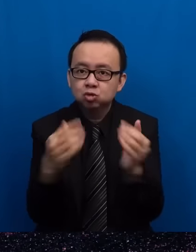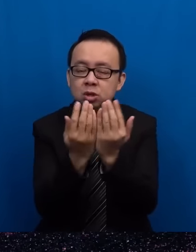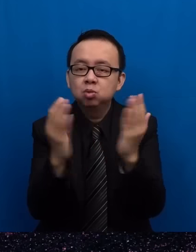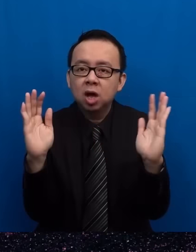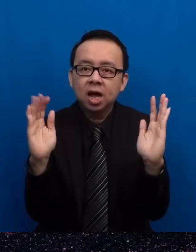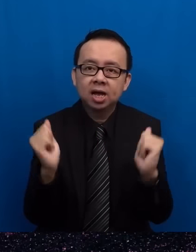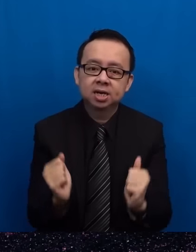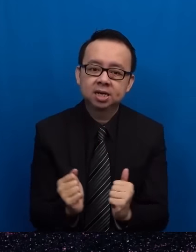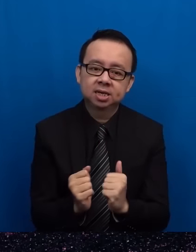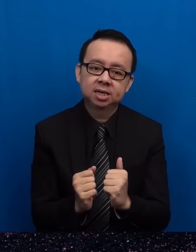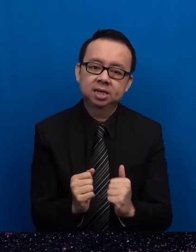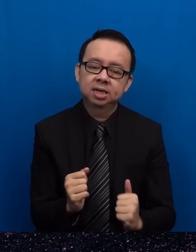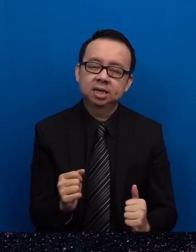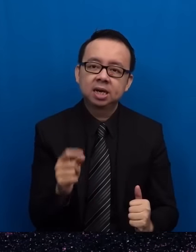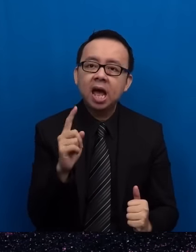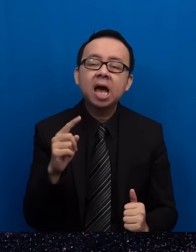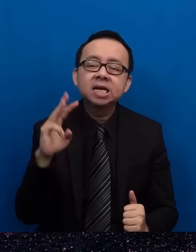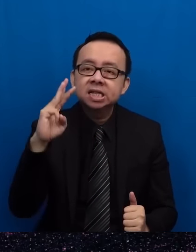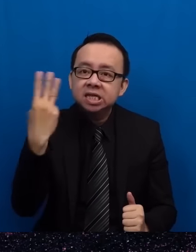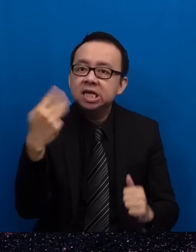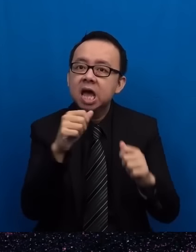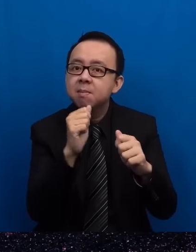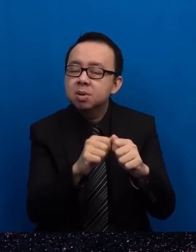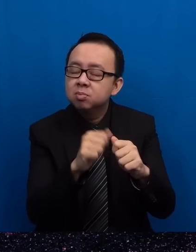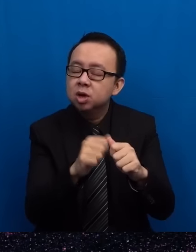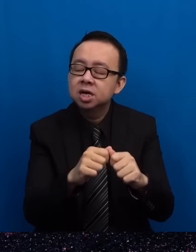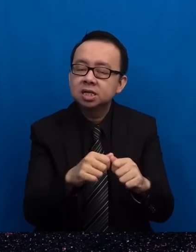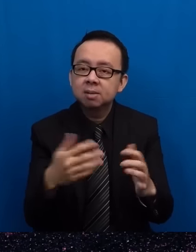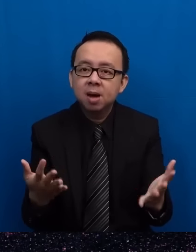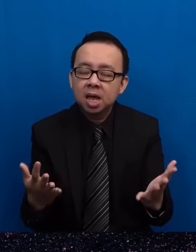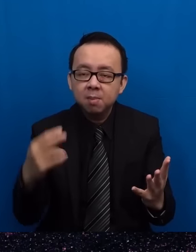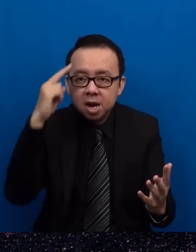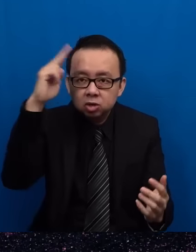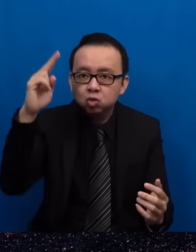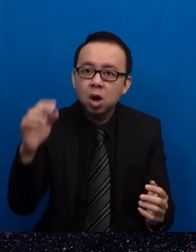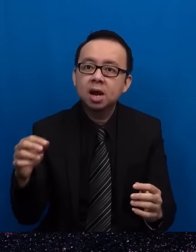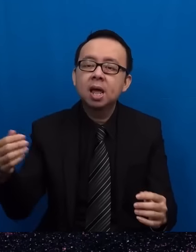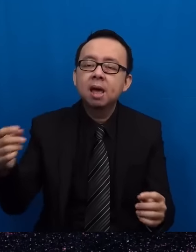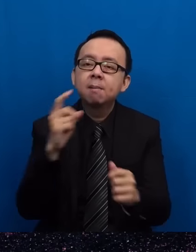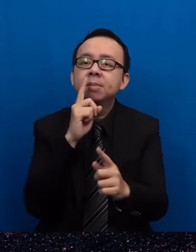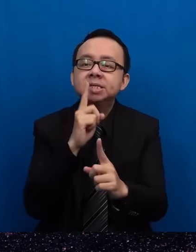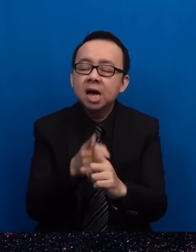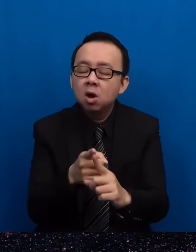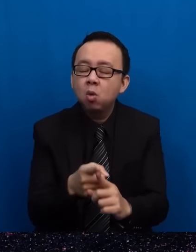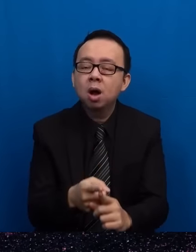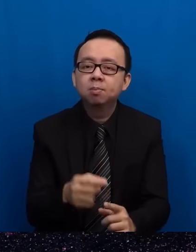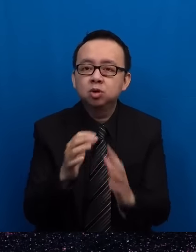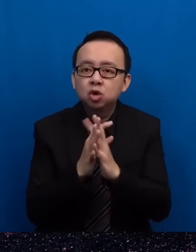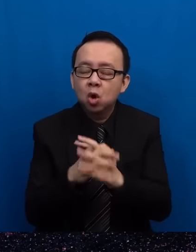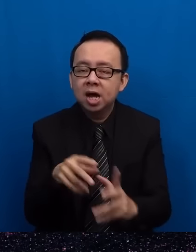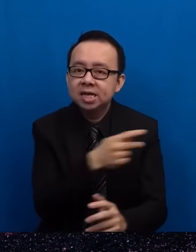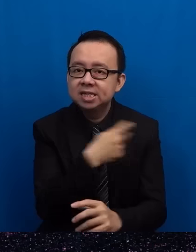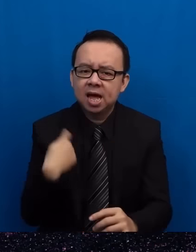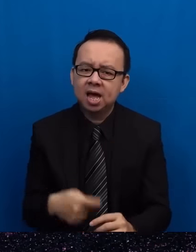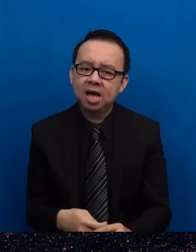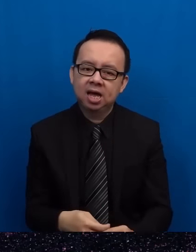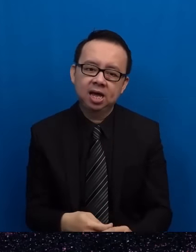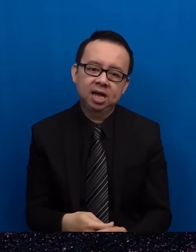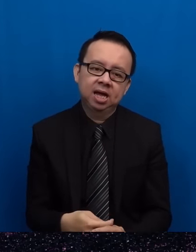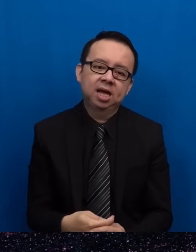Ya. The 3 acts of answering prayer, how God answers our prayers. Bagaimana Tuhan menjawab doa kita,